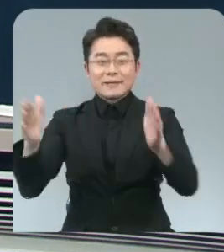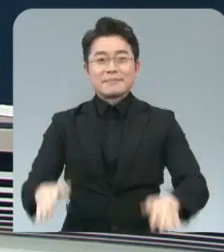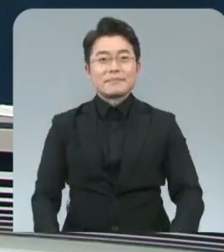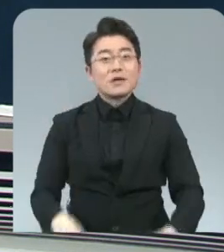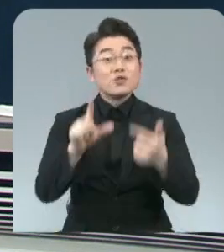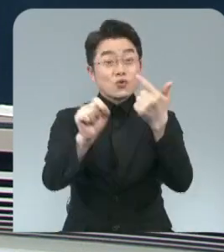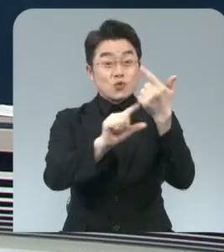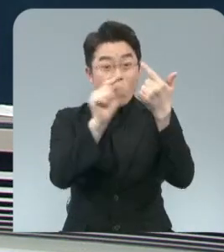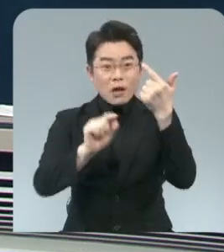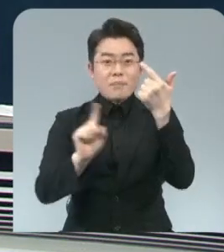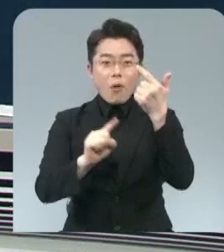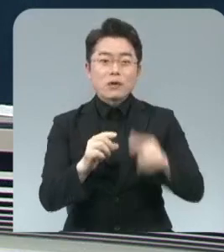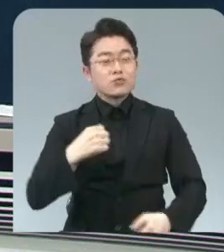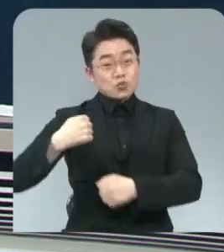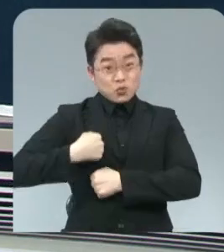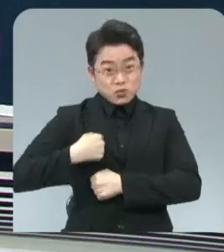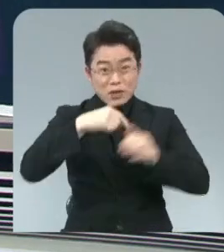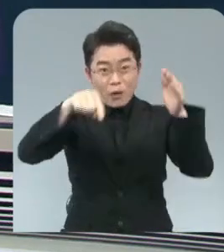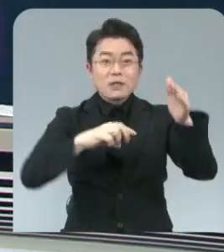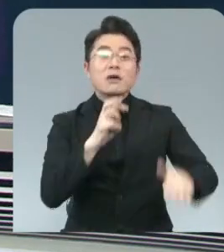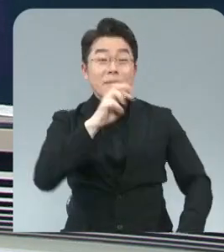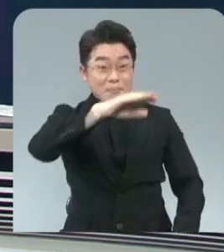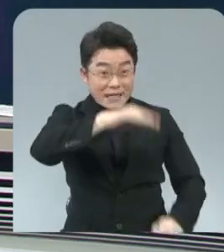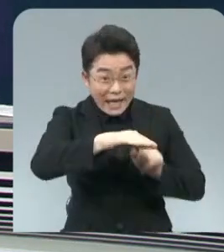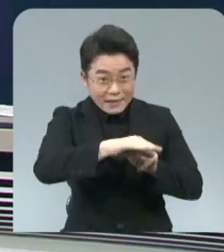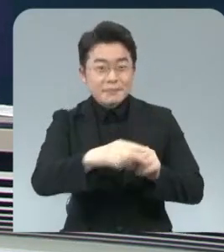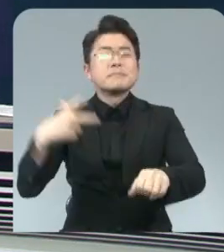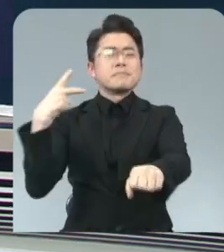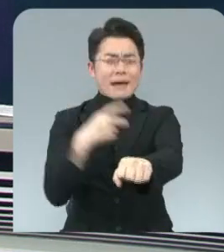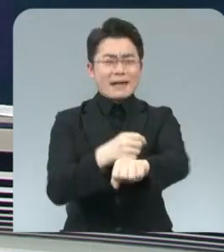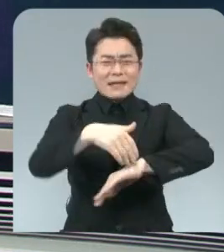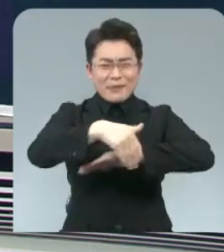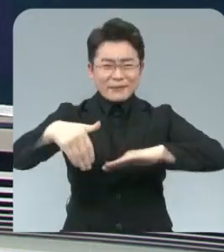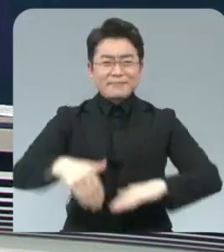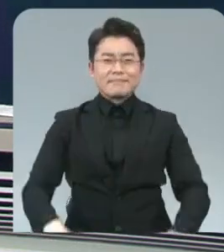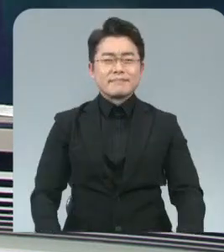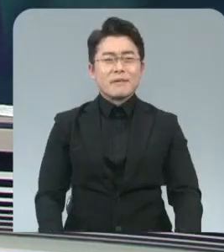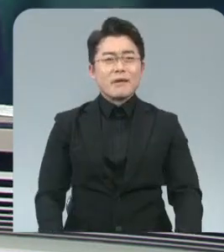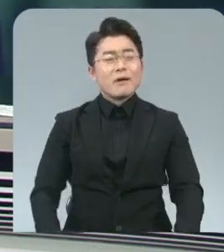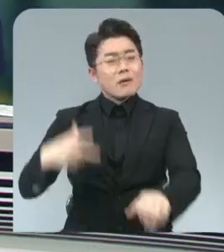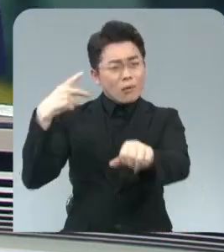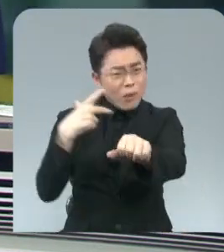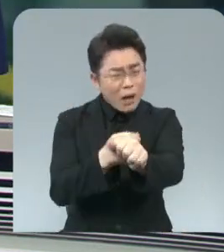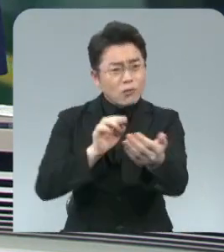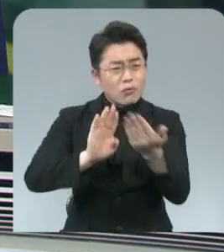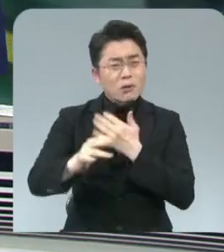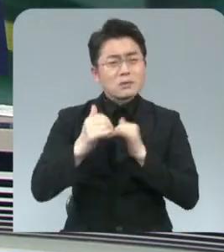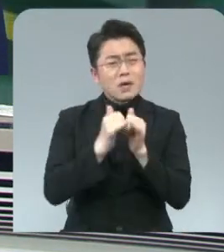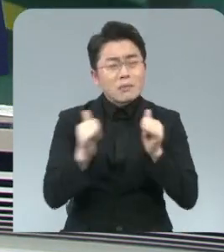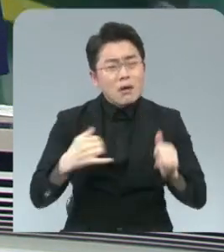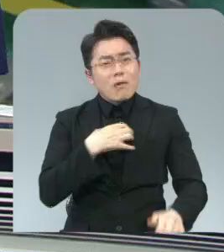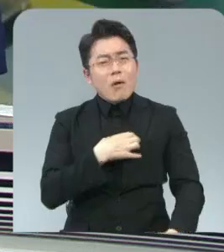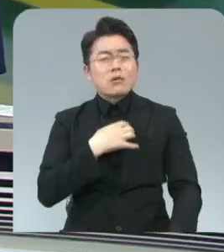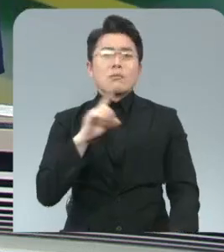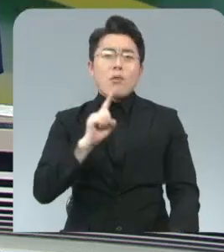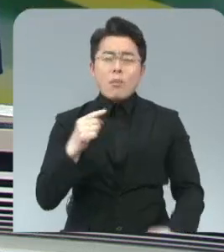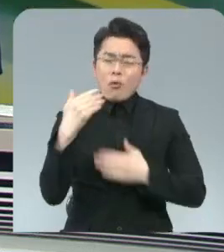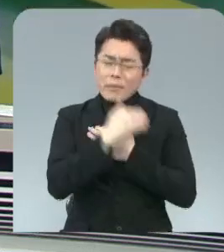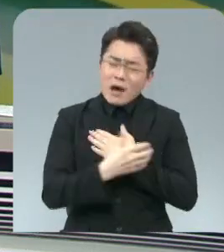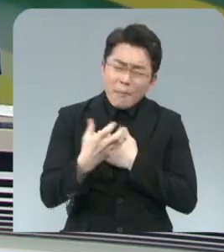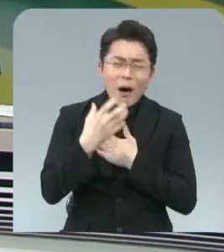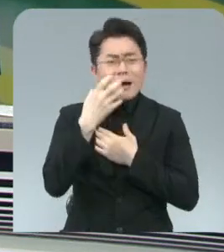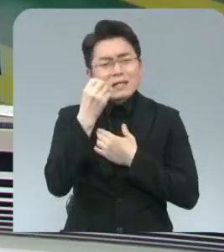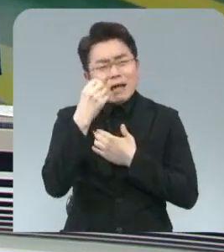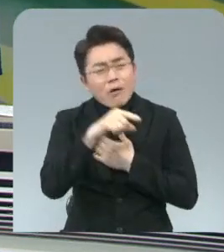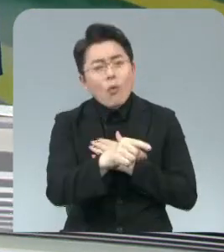다음 달 초에는 30살 미만 군장병들도 백신을 맞게 됩니다. 사람들이 우려하는 이상 반응과 관련해